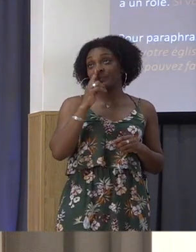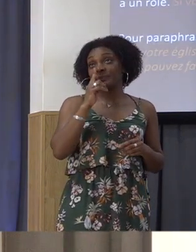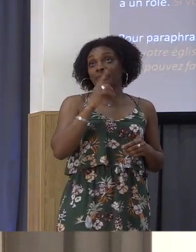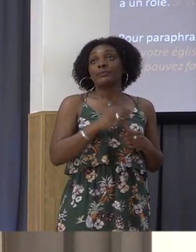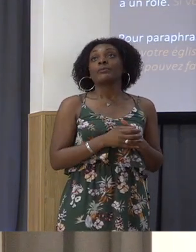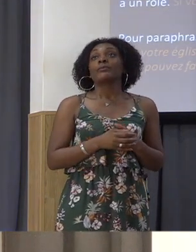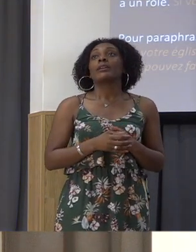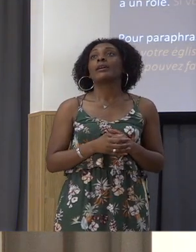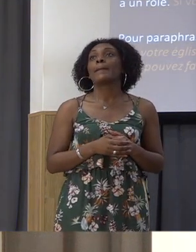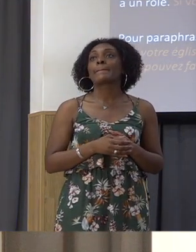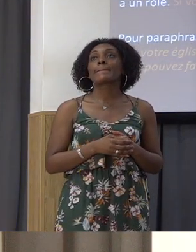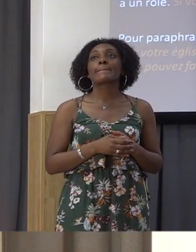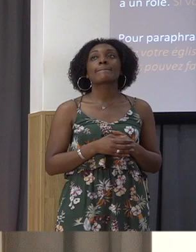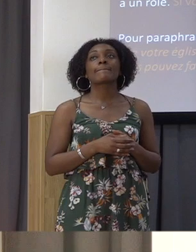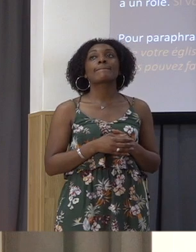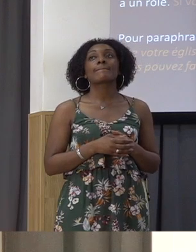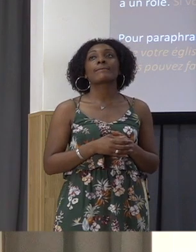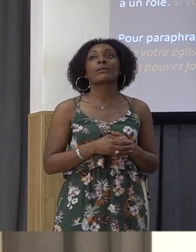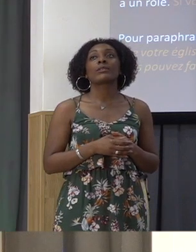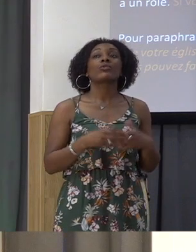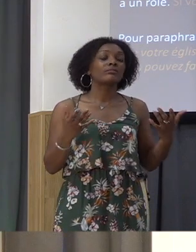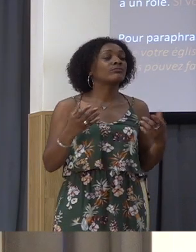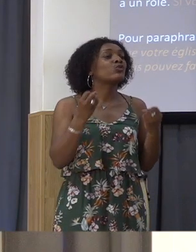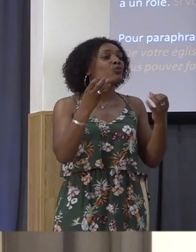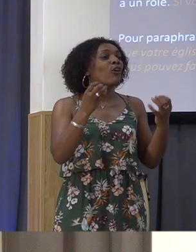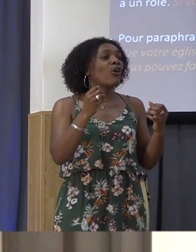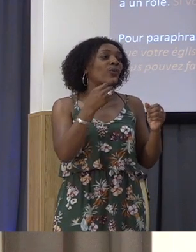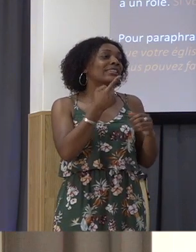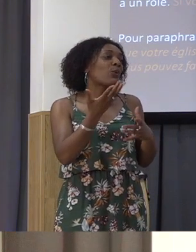ne demandez pas ce que votre Église peut faire pour vous.